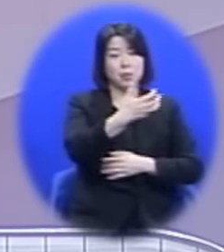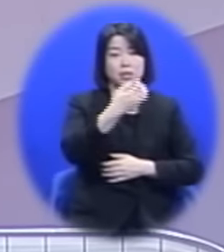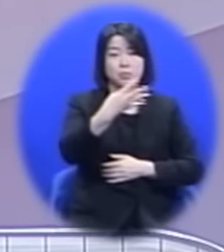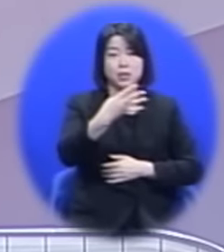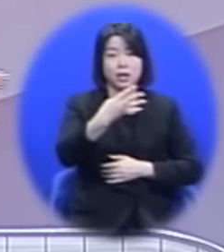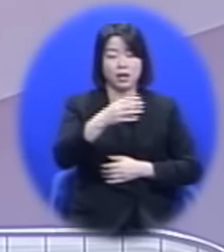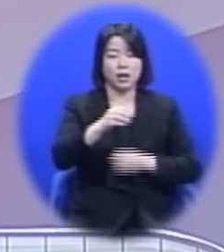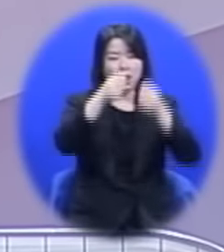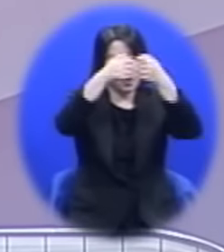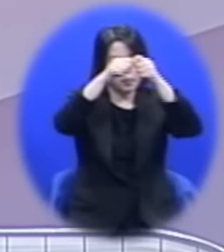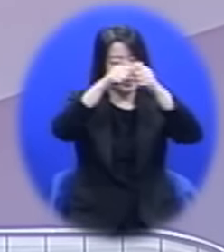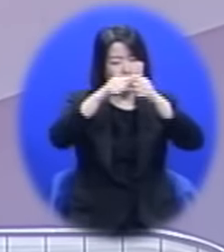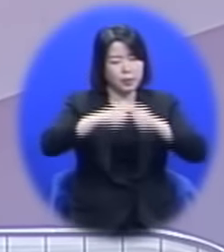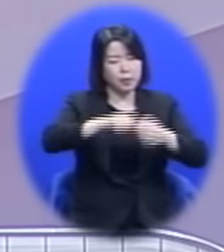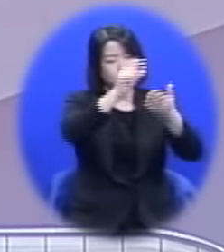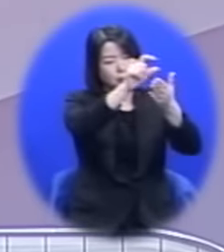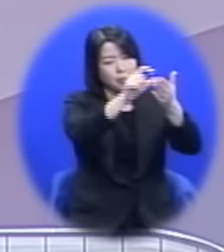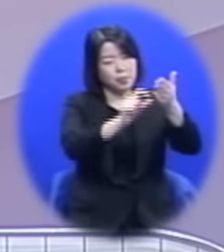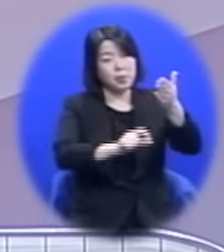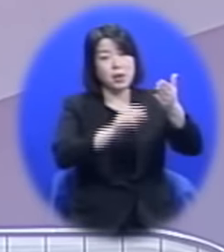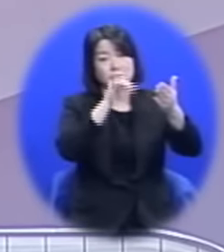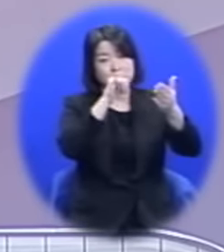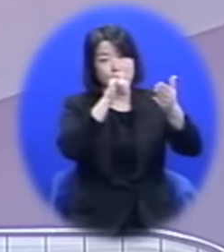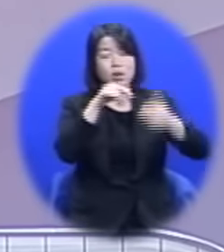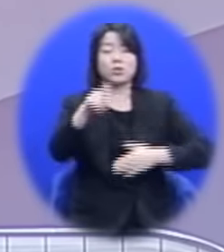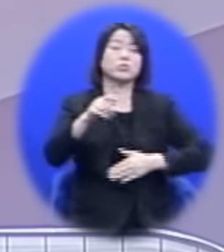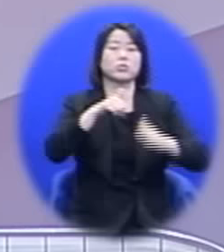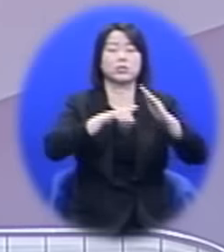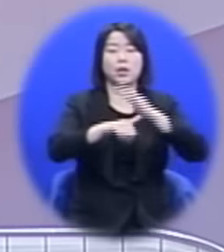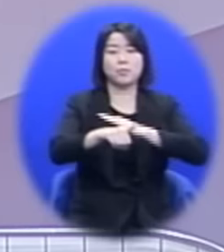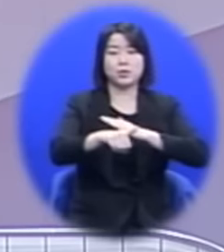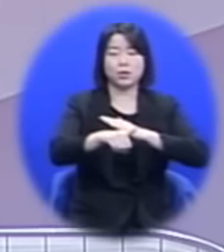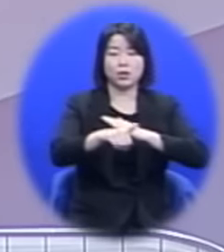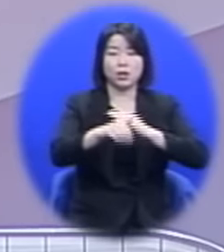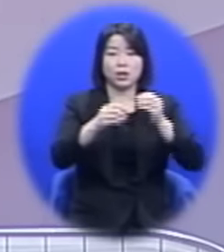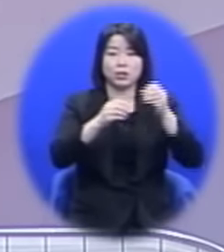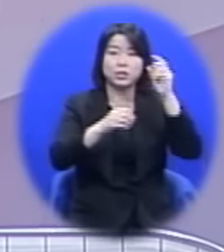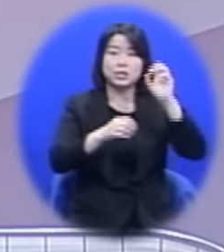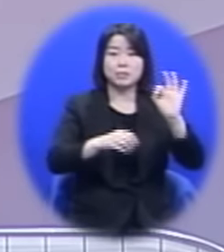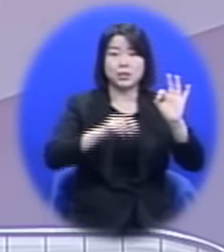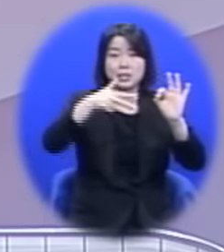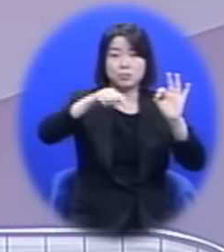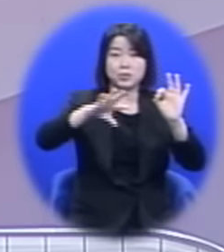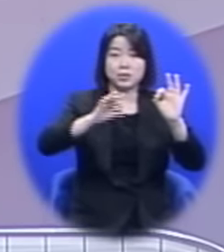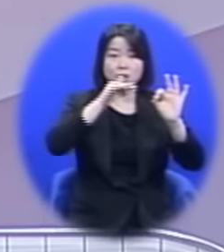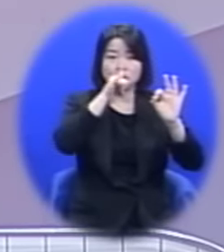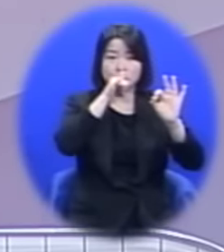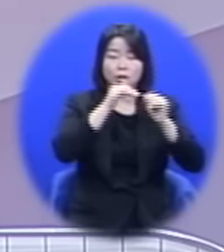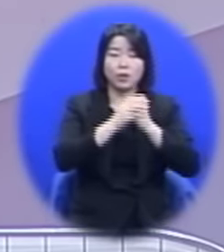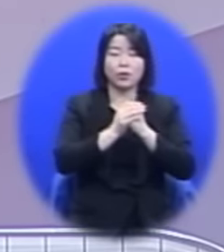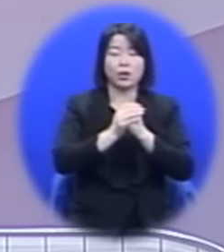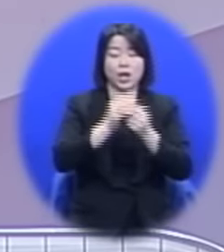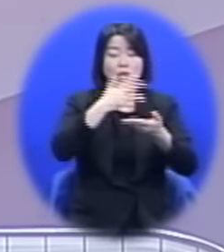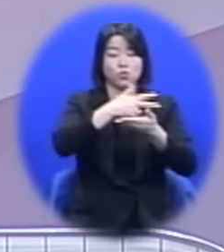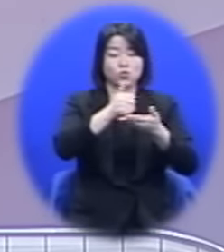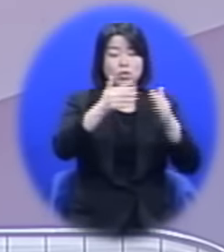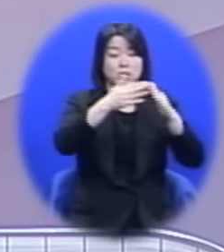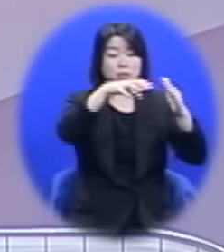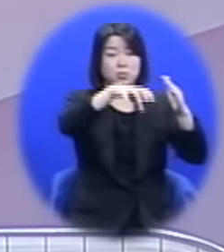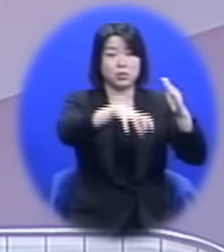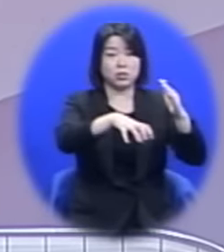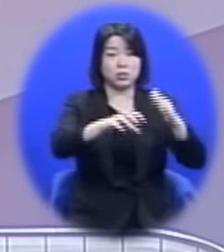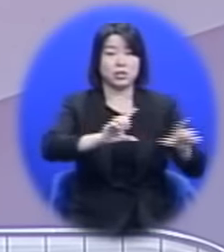84편에 구구절절 나옵니다. 그 중에 대표적인 구절이 10절입니다. 주님의 집들 안에서